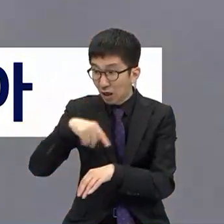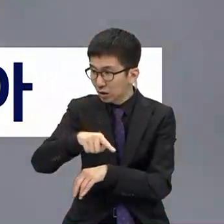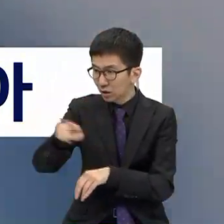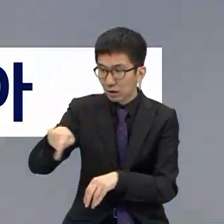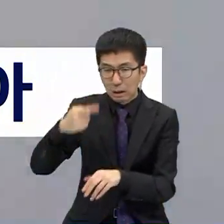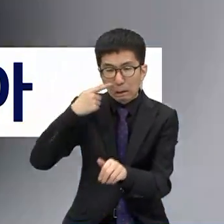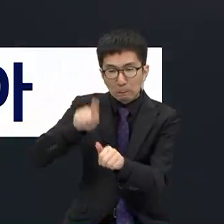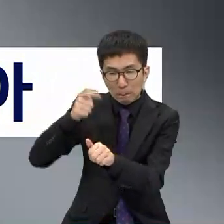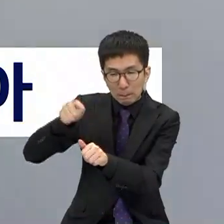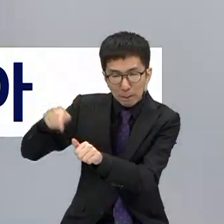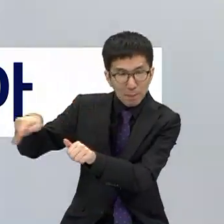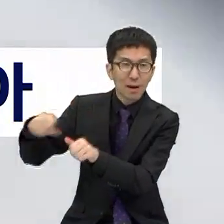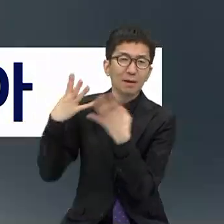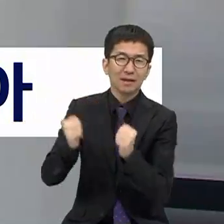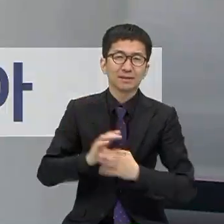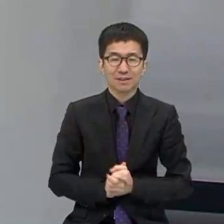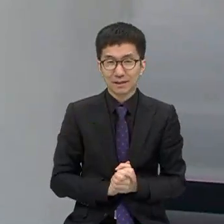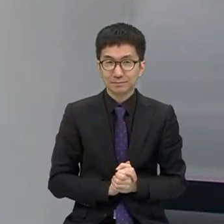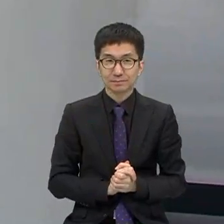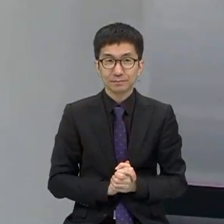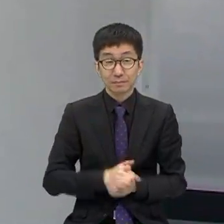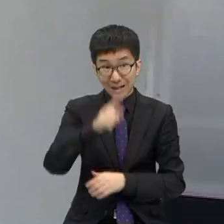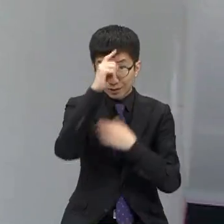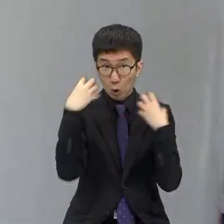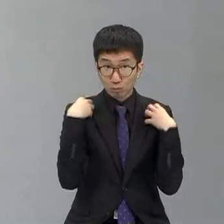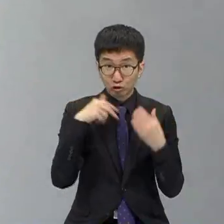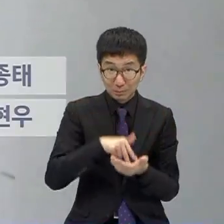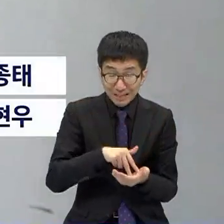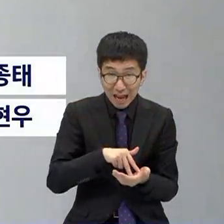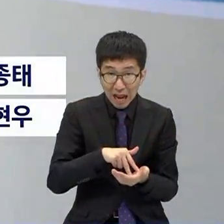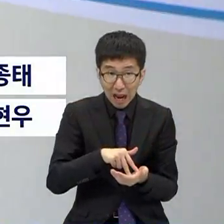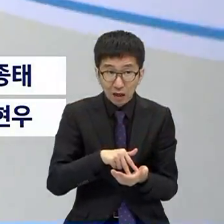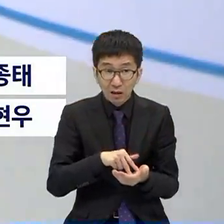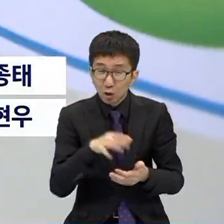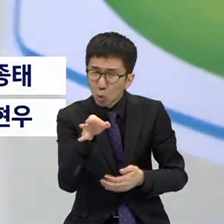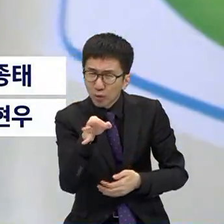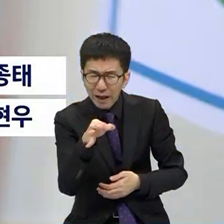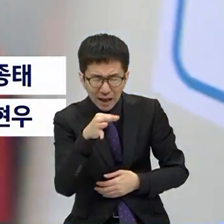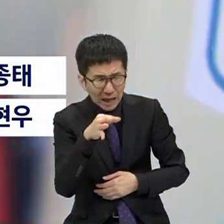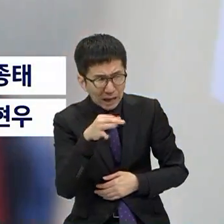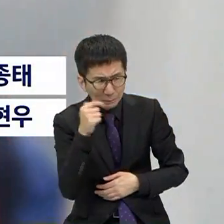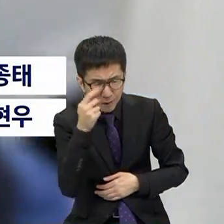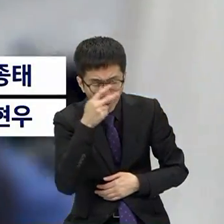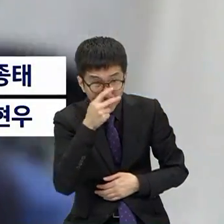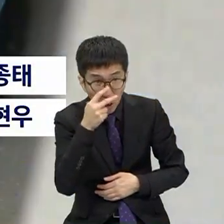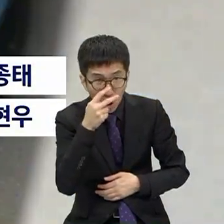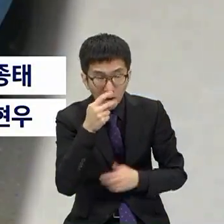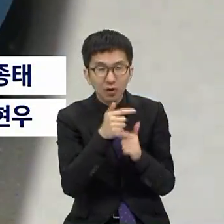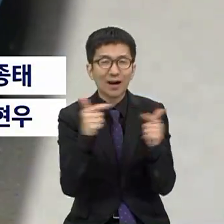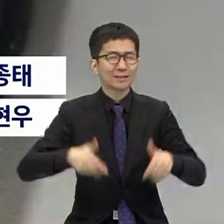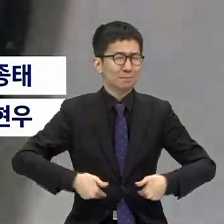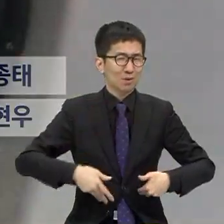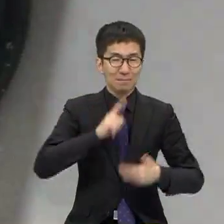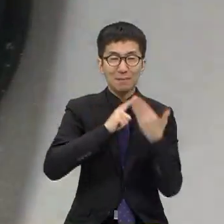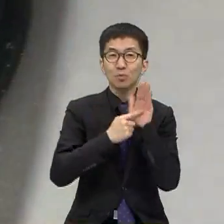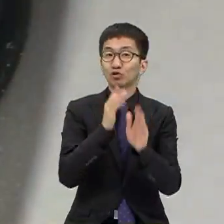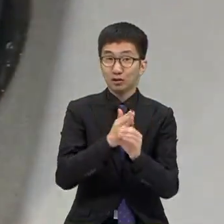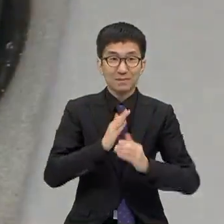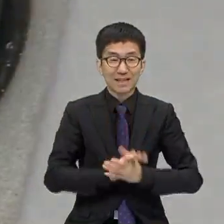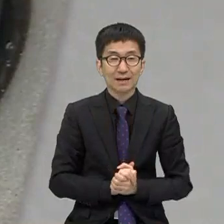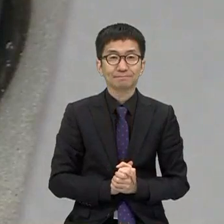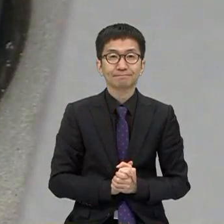매점 매석 행위도 근절되지 않고 있습니다. 정부의 요소수 가격 모니터링과 관리가 필요하다는 목소리가 나옵니다.